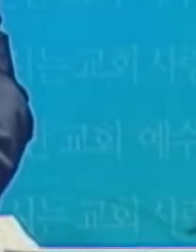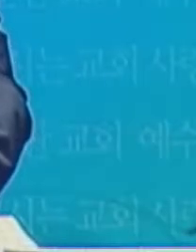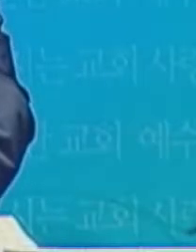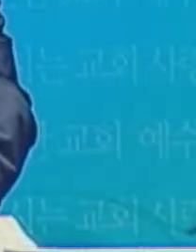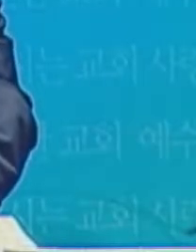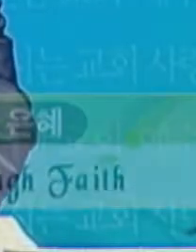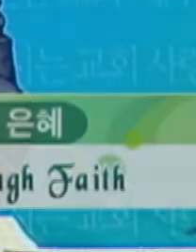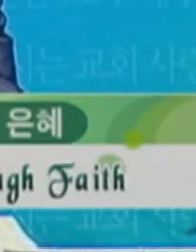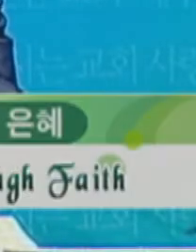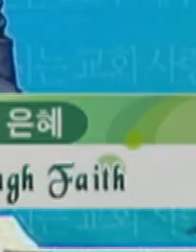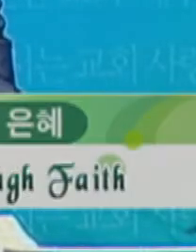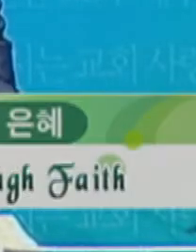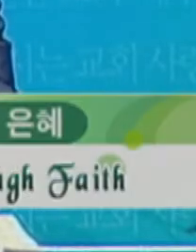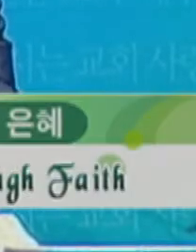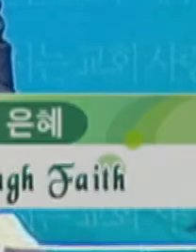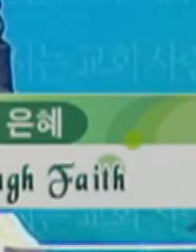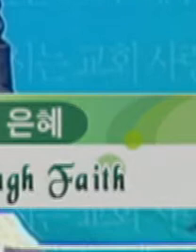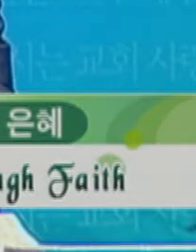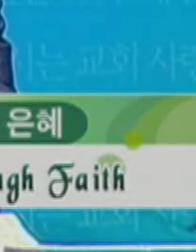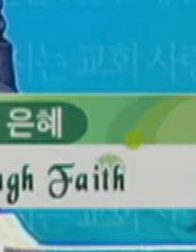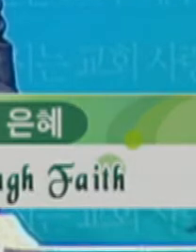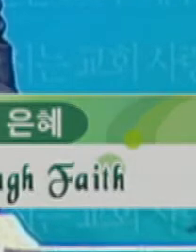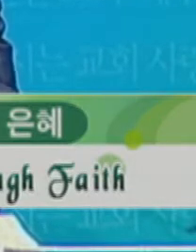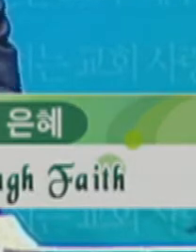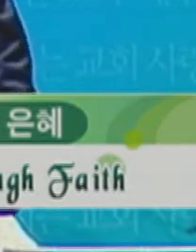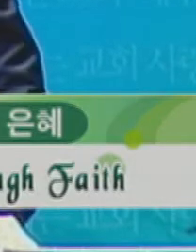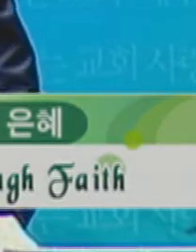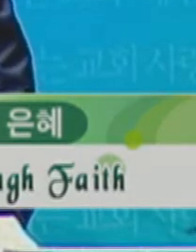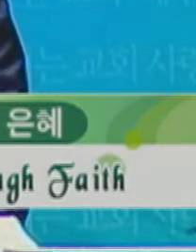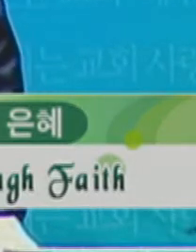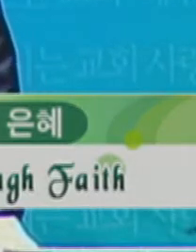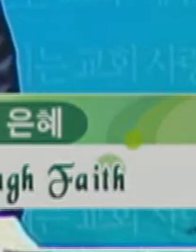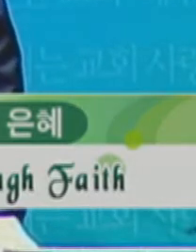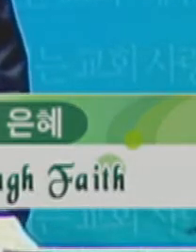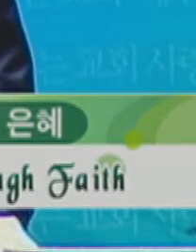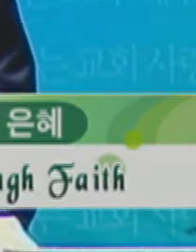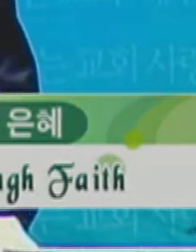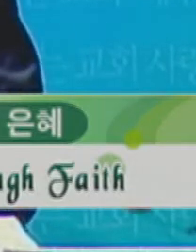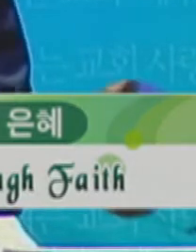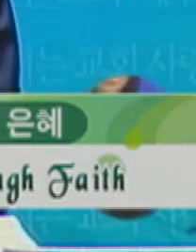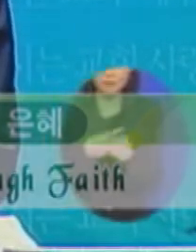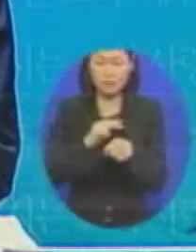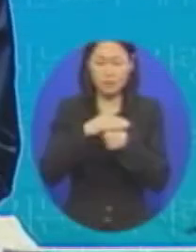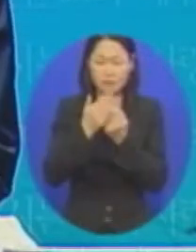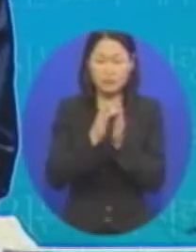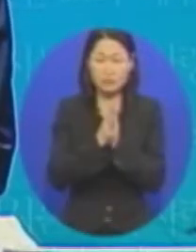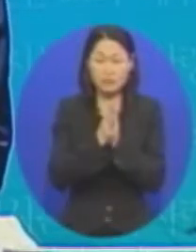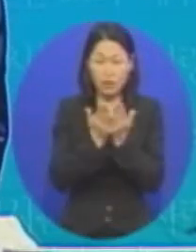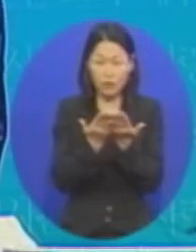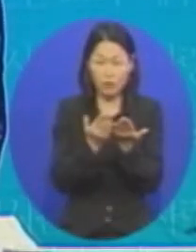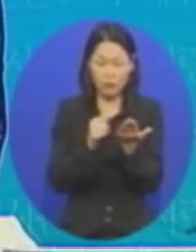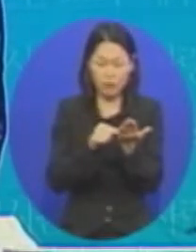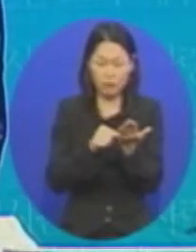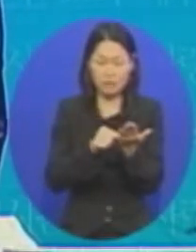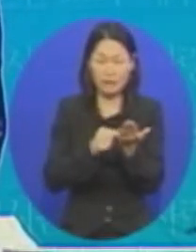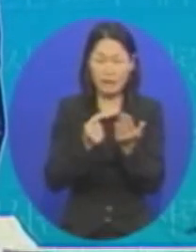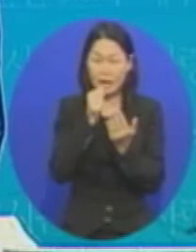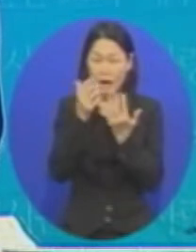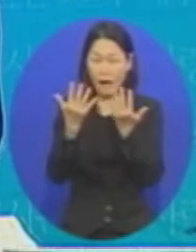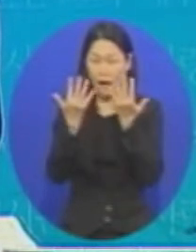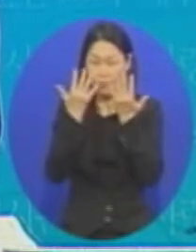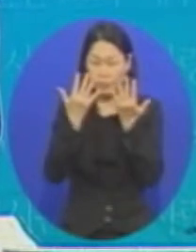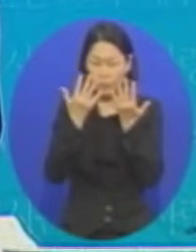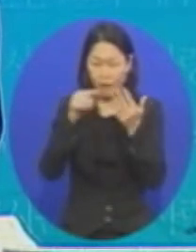앱의 소설을 읽으면 사도 바울이 이 성경을 감옥에서 쓰셨다 하는 게 잘